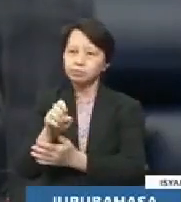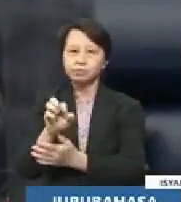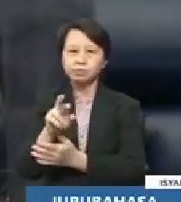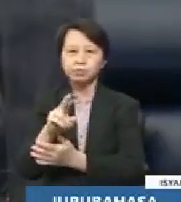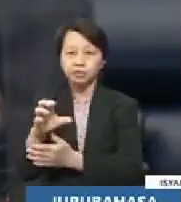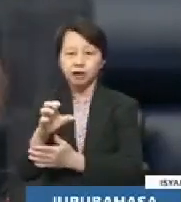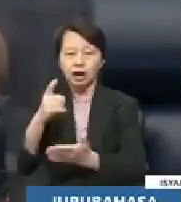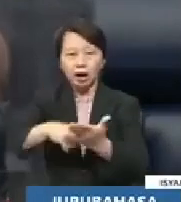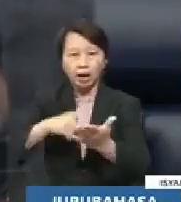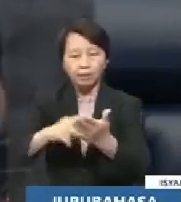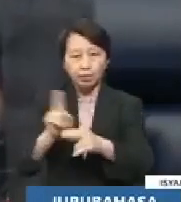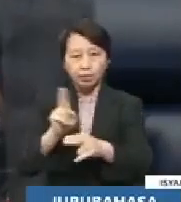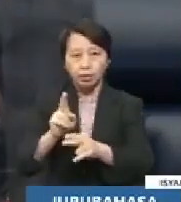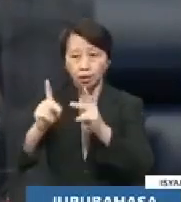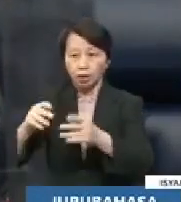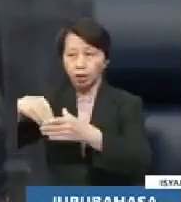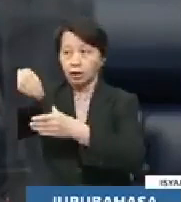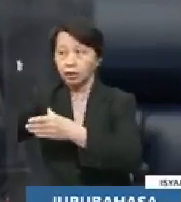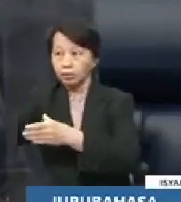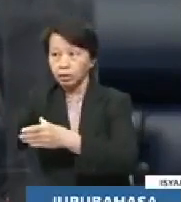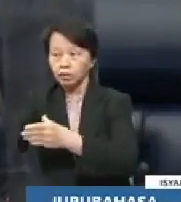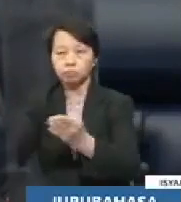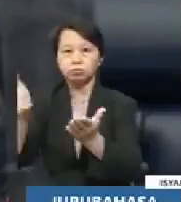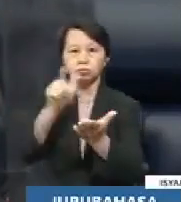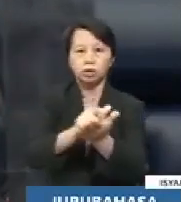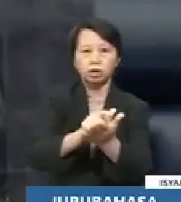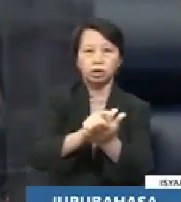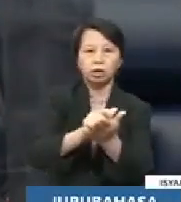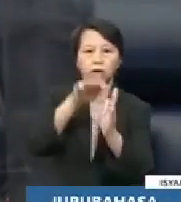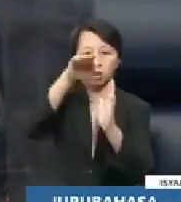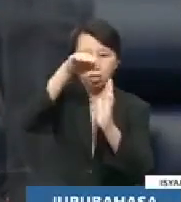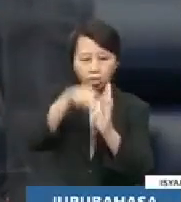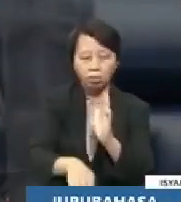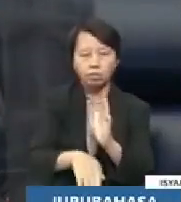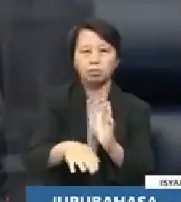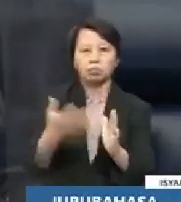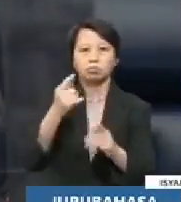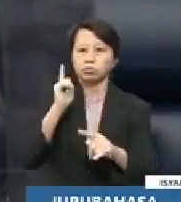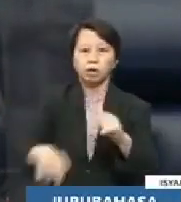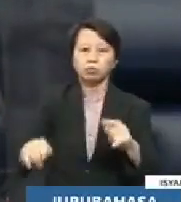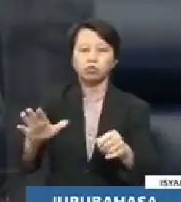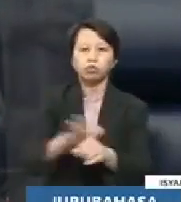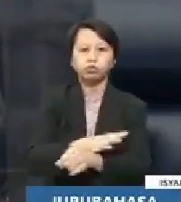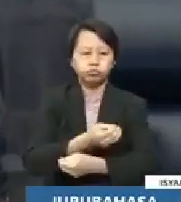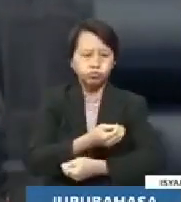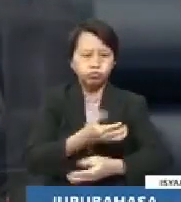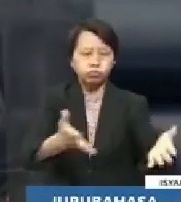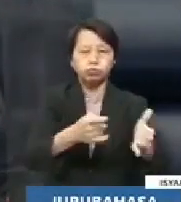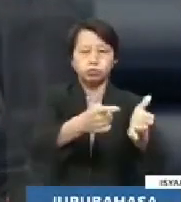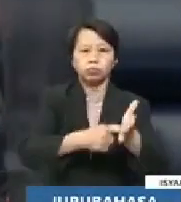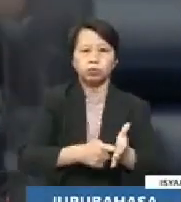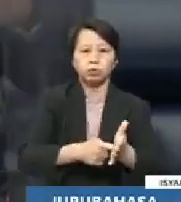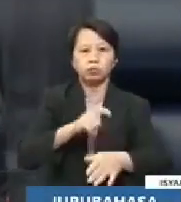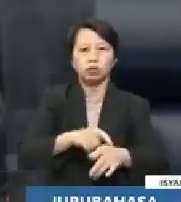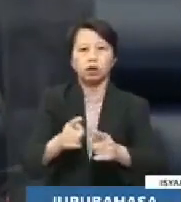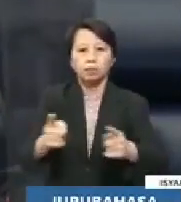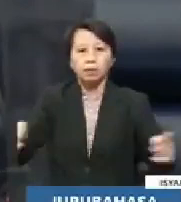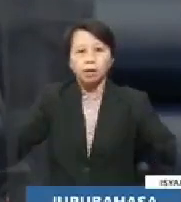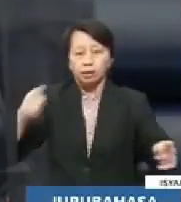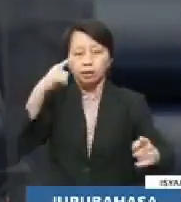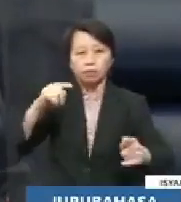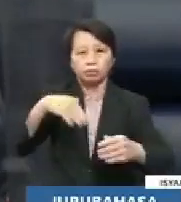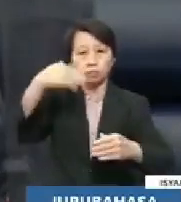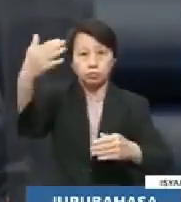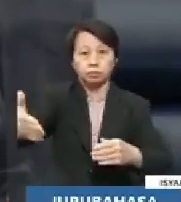sebanyak Kurnia Gem libatkan pihak luar menyebabkan pelaporan kita akan merosot dan kita tidak dapat memenuhi keperluan jangka panjang